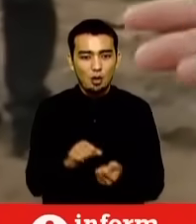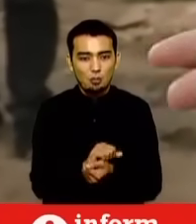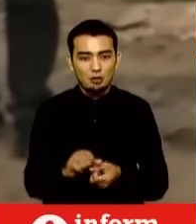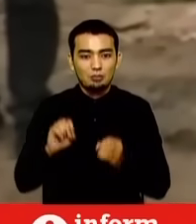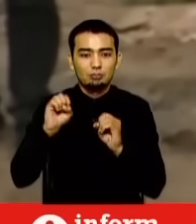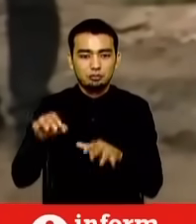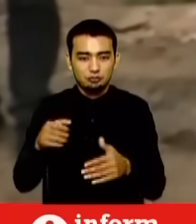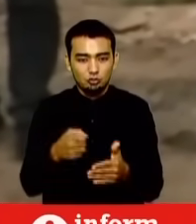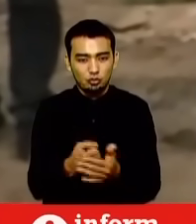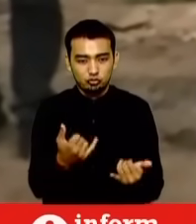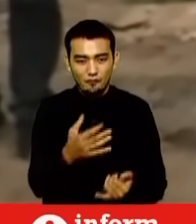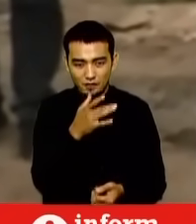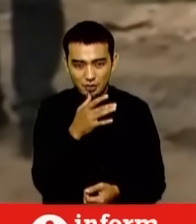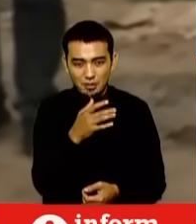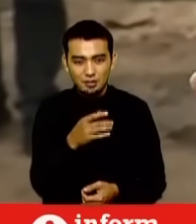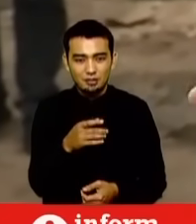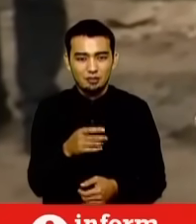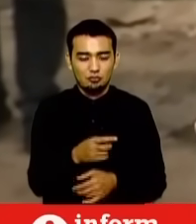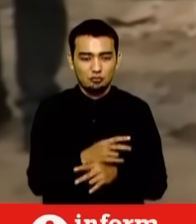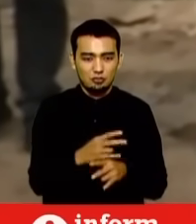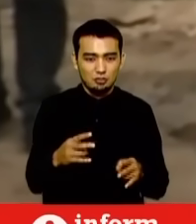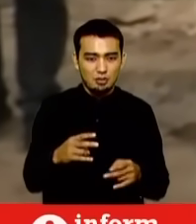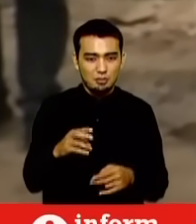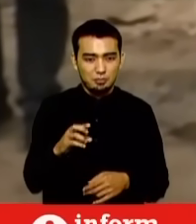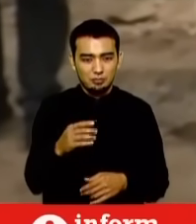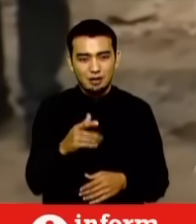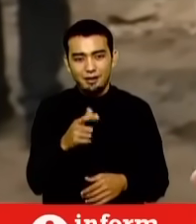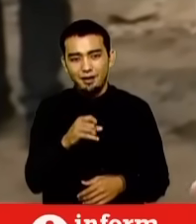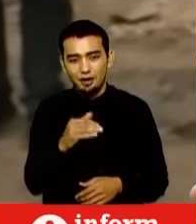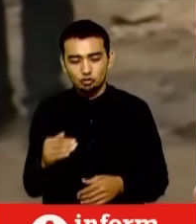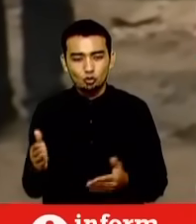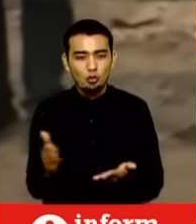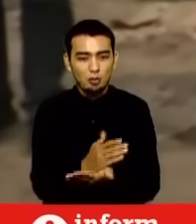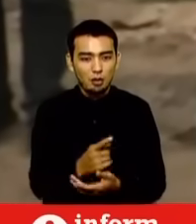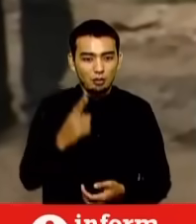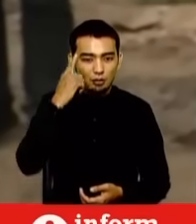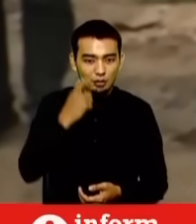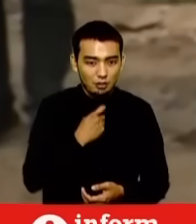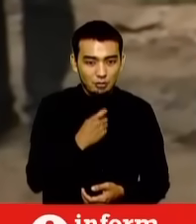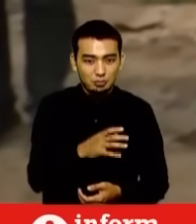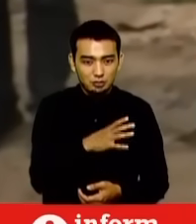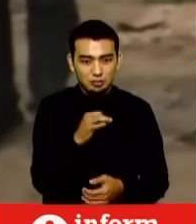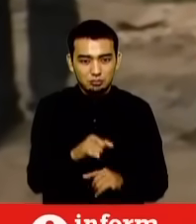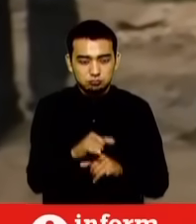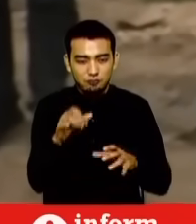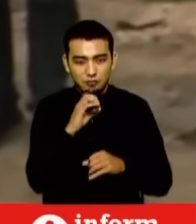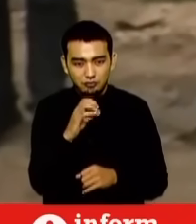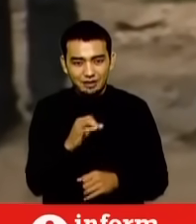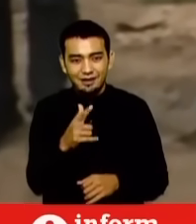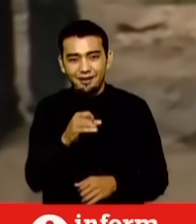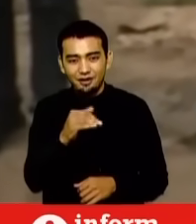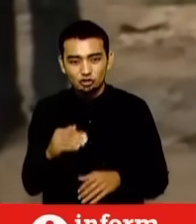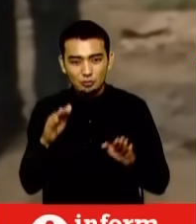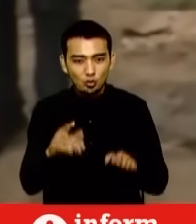Осы уақытқа дейін бұл жерде шыбын ызыны да білінбейтін еді. Гараж бұзылады деген хабар шыға сала тонау көбейді. Гаражымыздың тұрған орны да